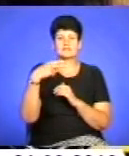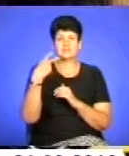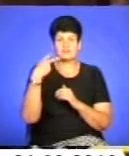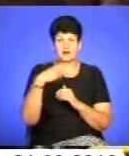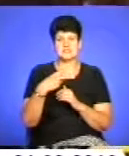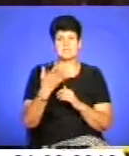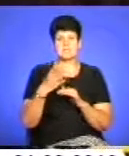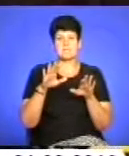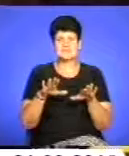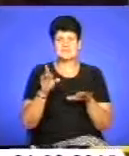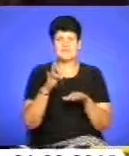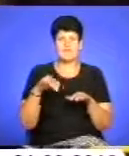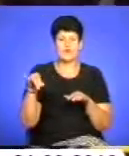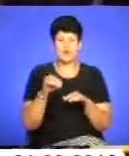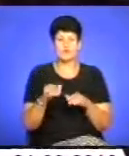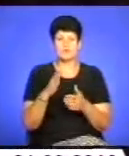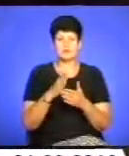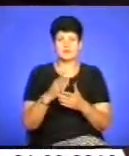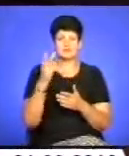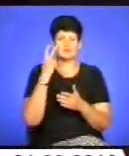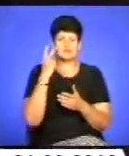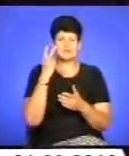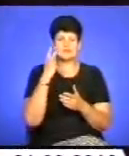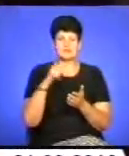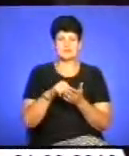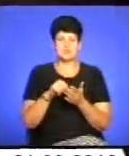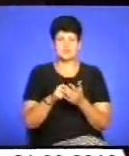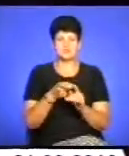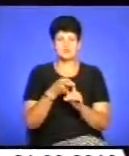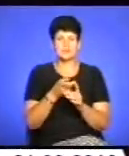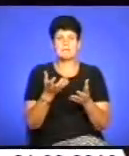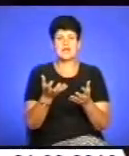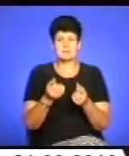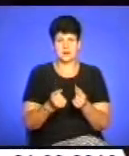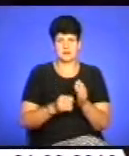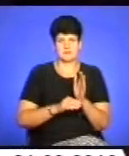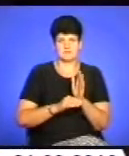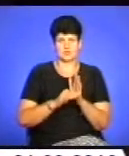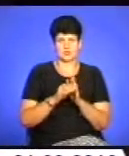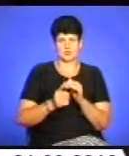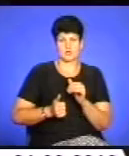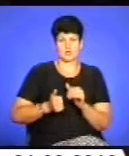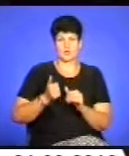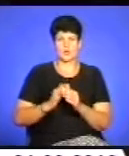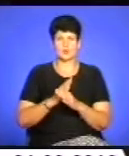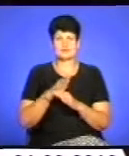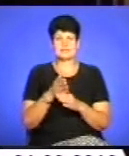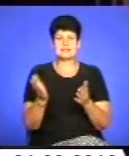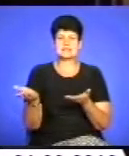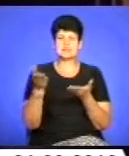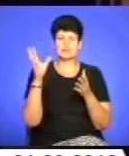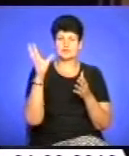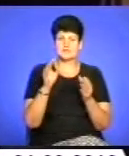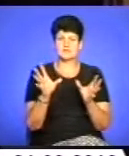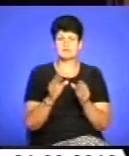місць Європи та є постійним членом Марійського європейського зв'язку, цього року приймає високодостойних гостей та запрошує усіх на спільну молитву,